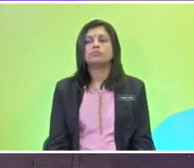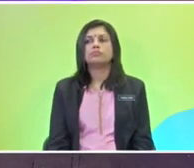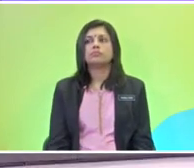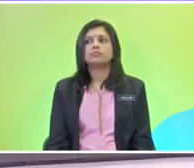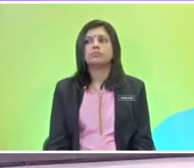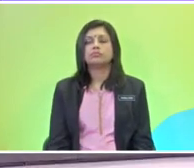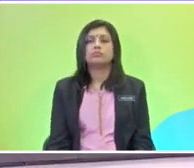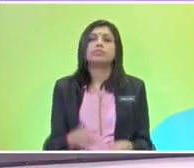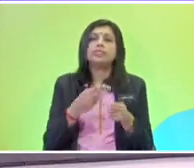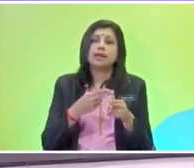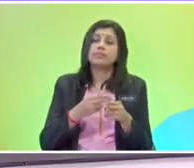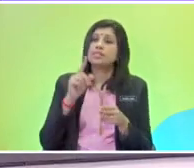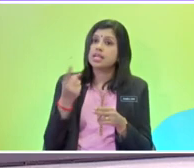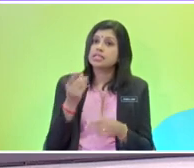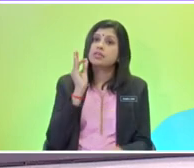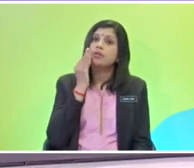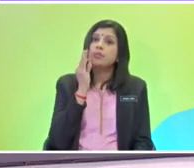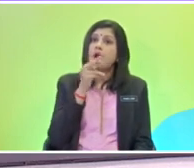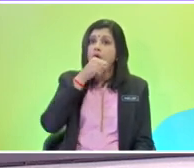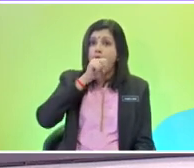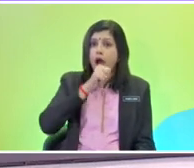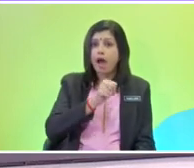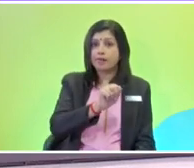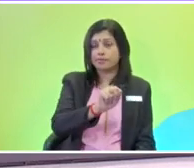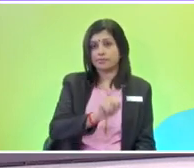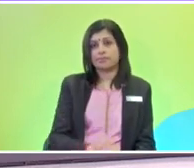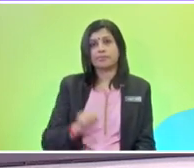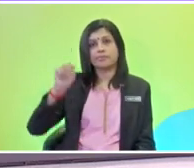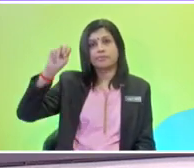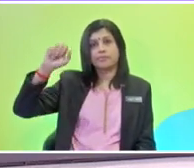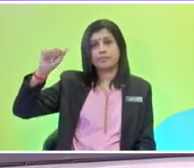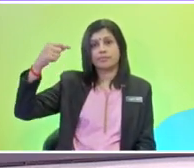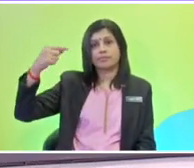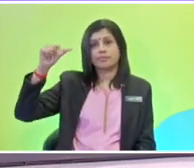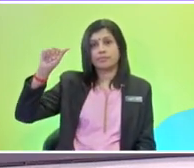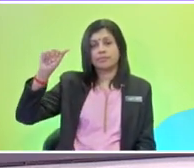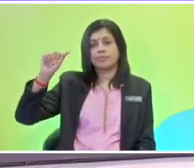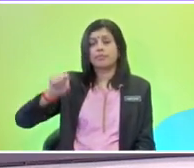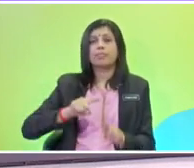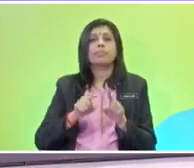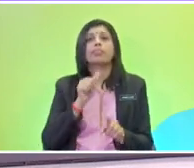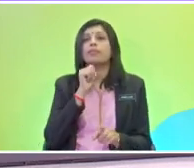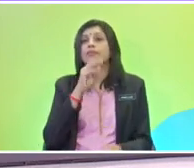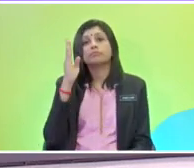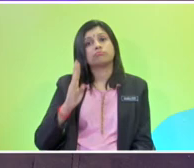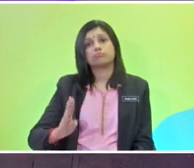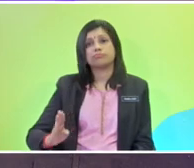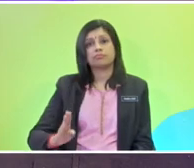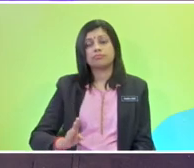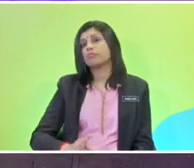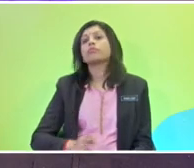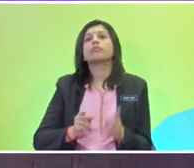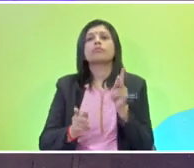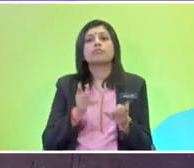Ini namanya sahaja buah naga. Okay. Tapi tak adalah bahaya macam naga ke yang kita tengok kat TV tu. Ini kalau potong macam